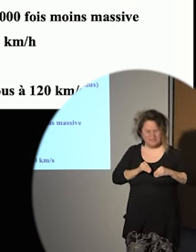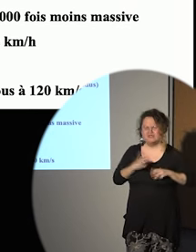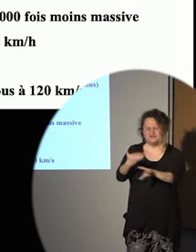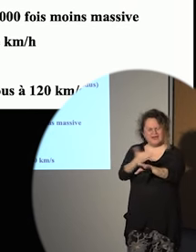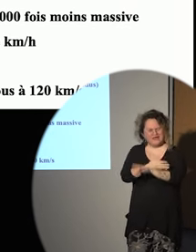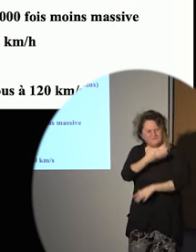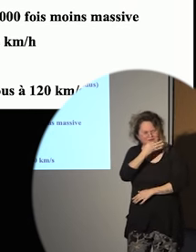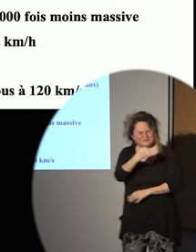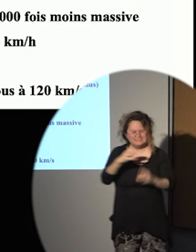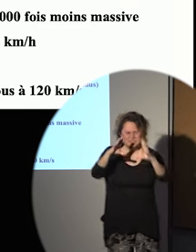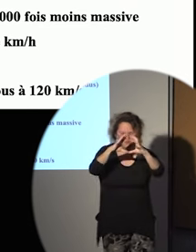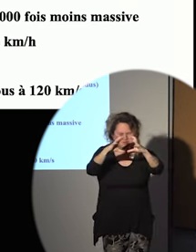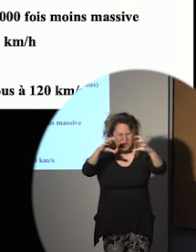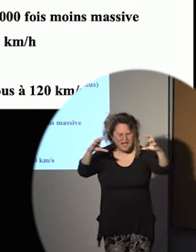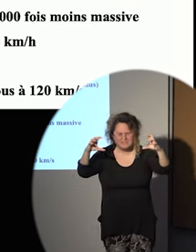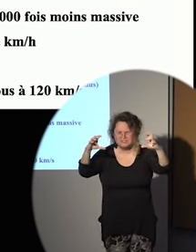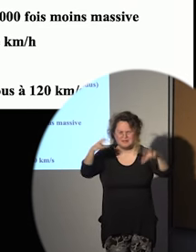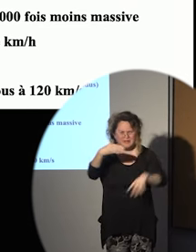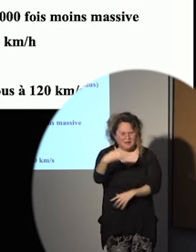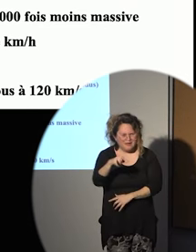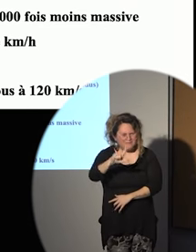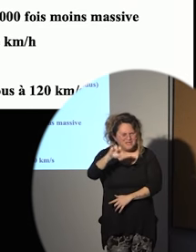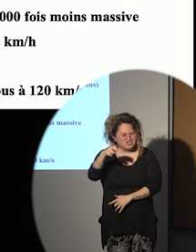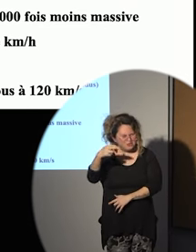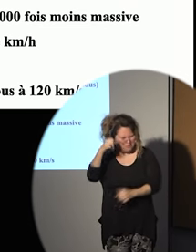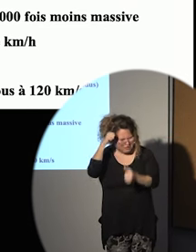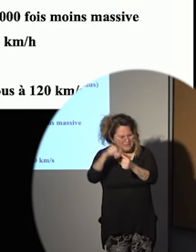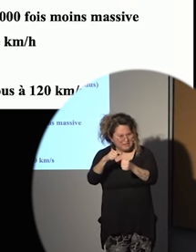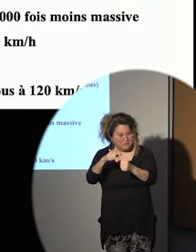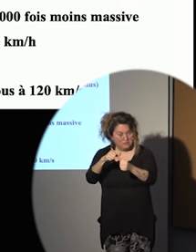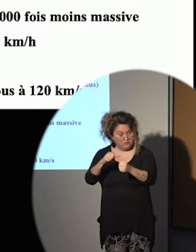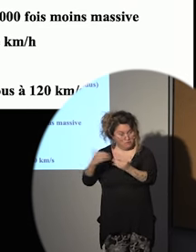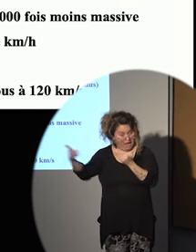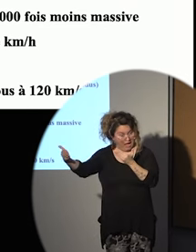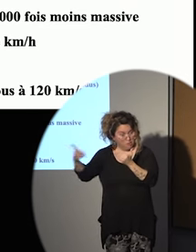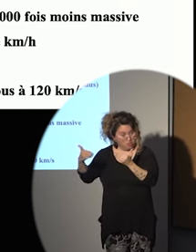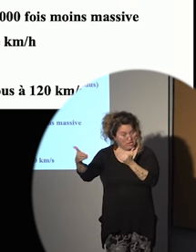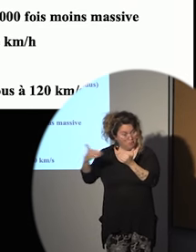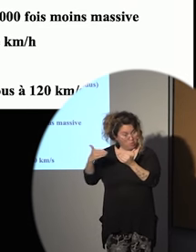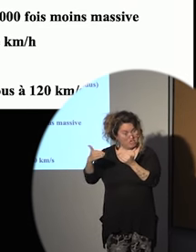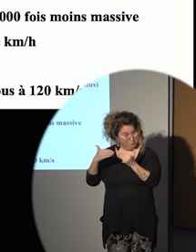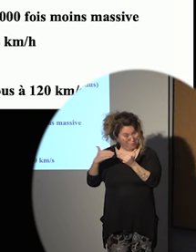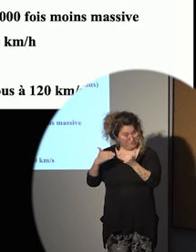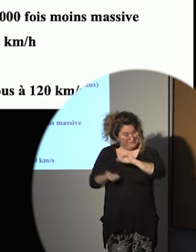nuages, s'approchent de nous et ils viennent de l'espace